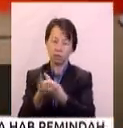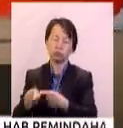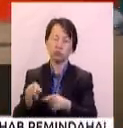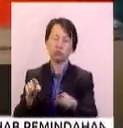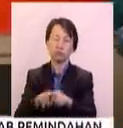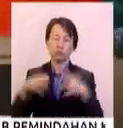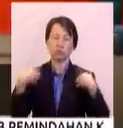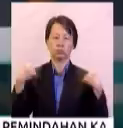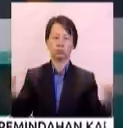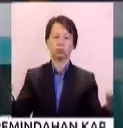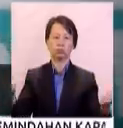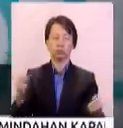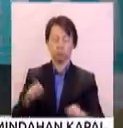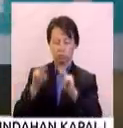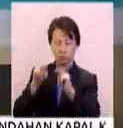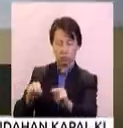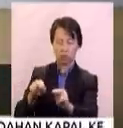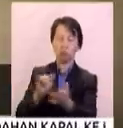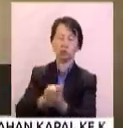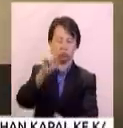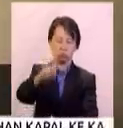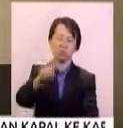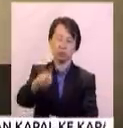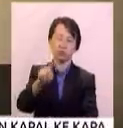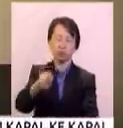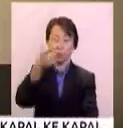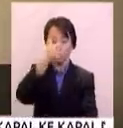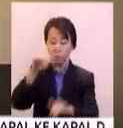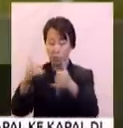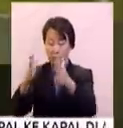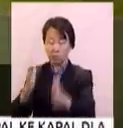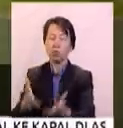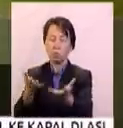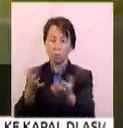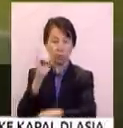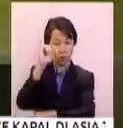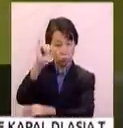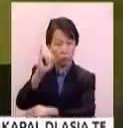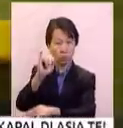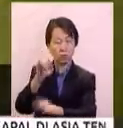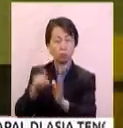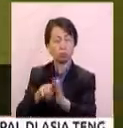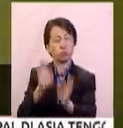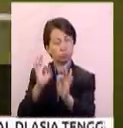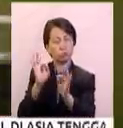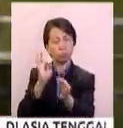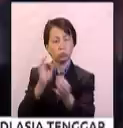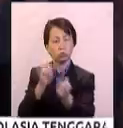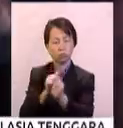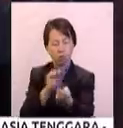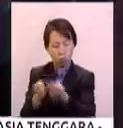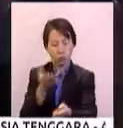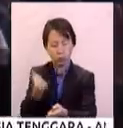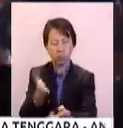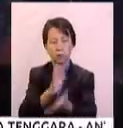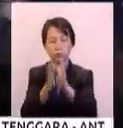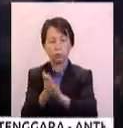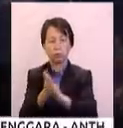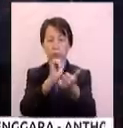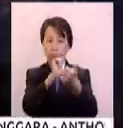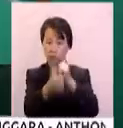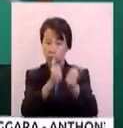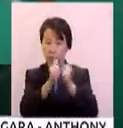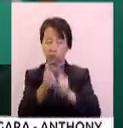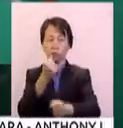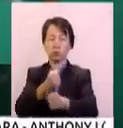terutama kesihatan dilihat satu kemestian kerana atlet memerlukan jaminan yang berbaloi dengan usaha mereka menjadikan sukan